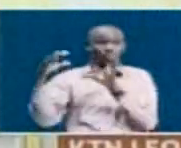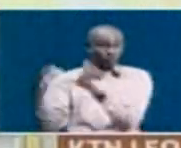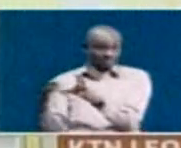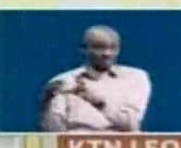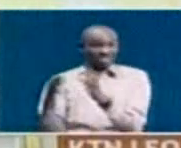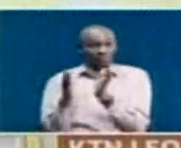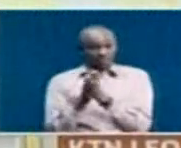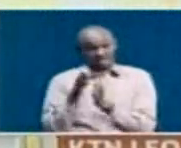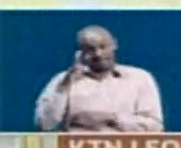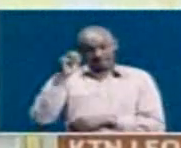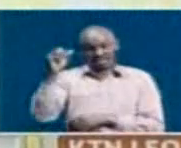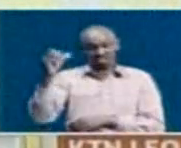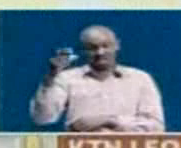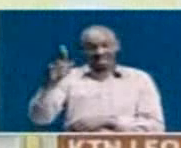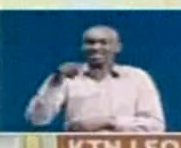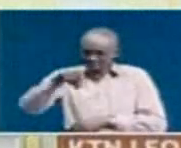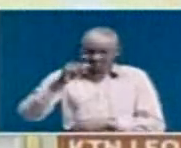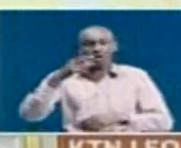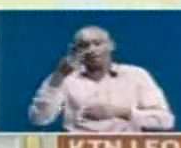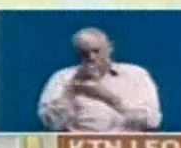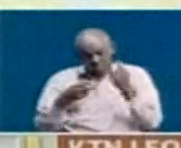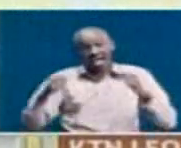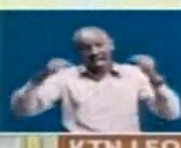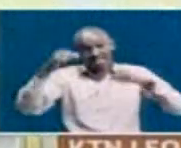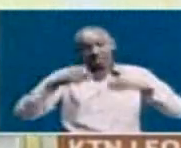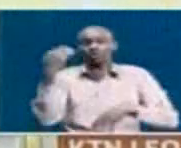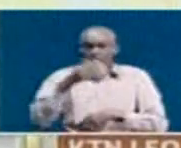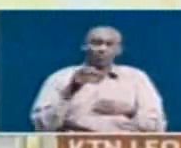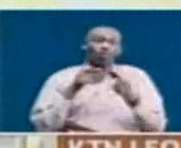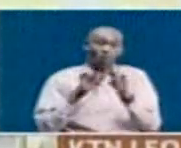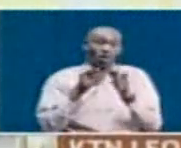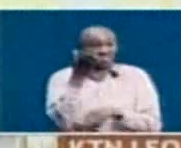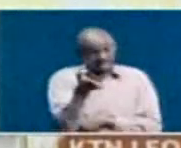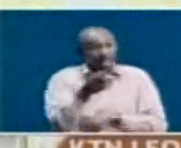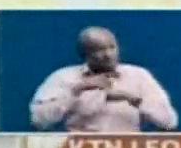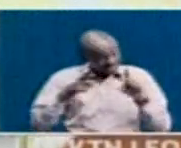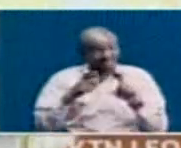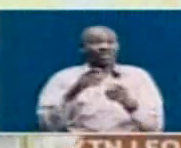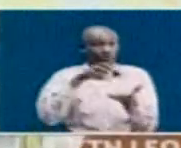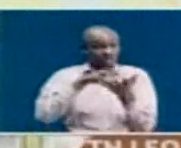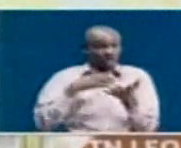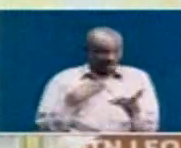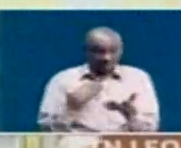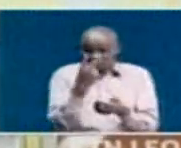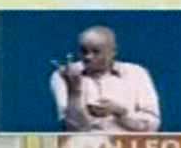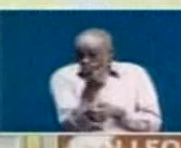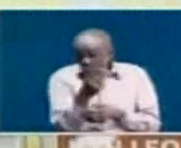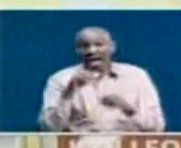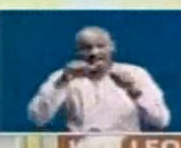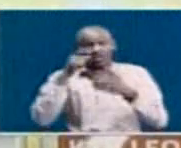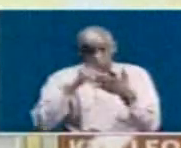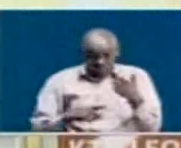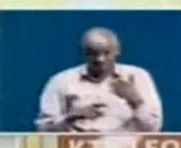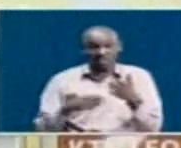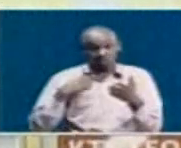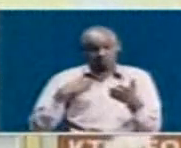unaongozwa na Riek Machar wamekubaliana kusitisha vita nchini humo pasi na masharti. Pande hizo mbili zimekubaliana kusitisha zoezi